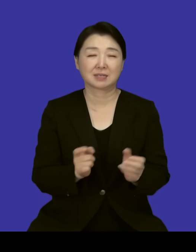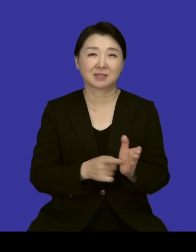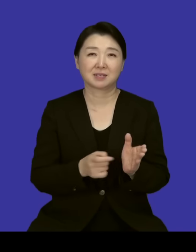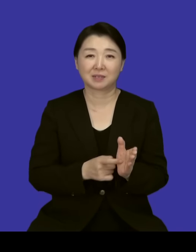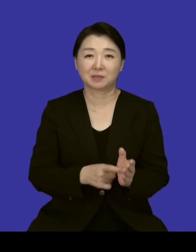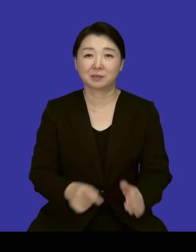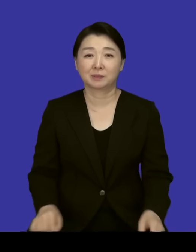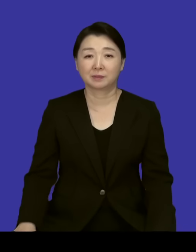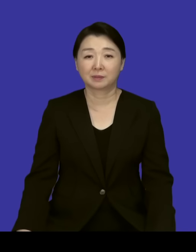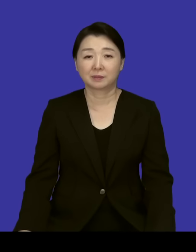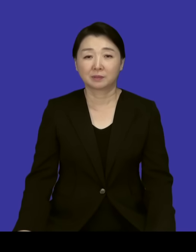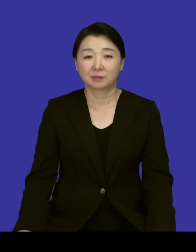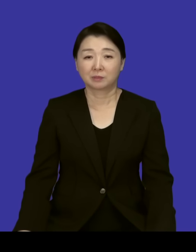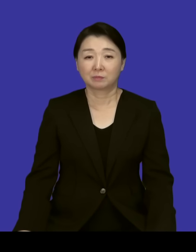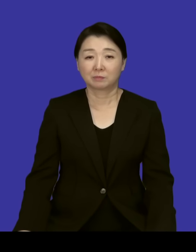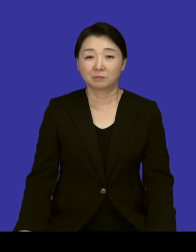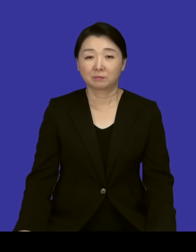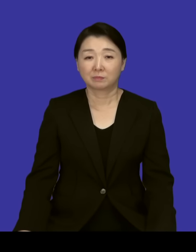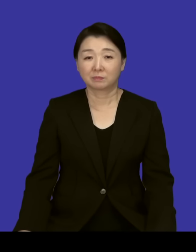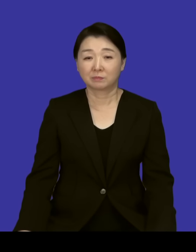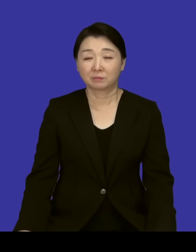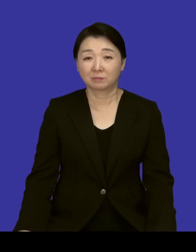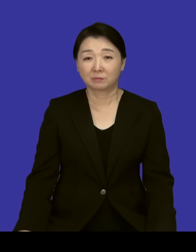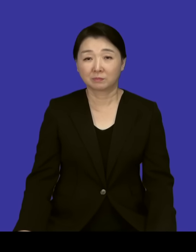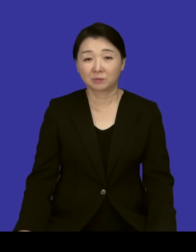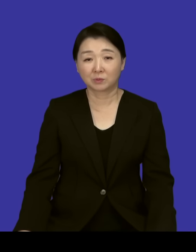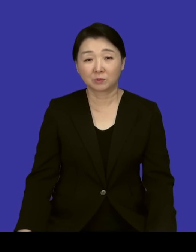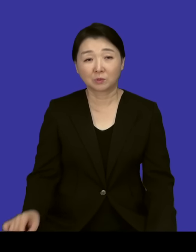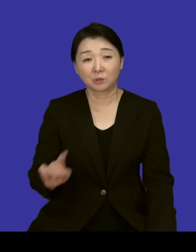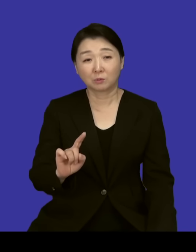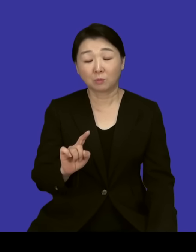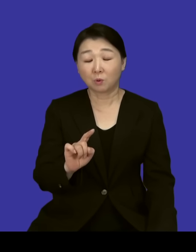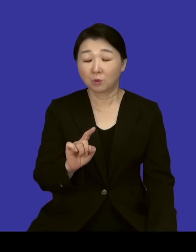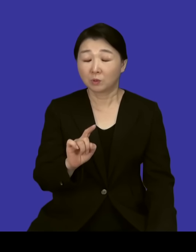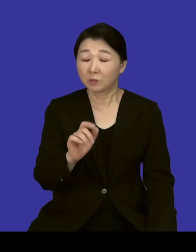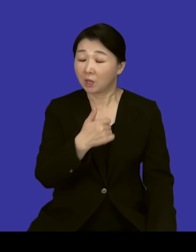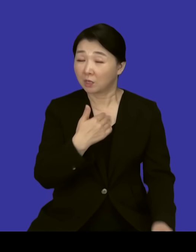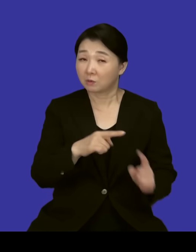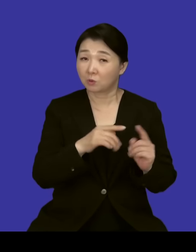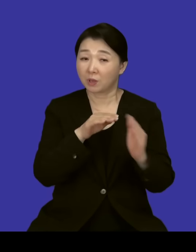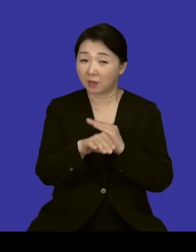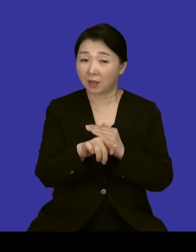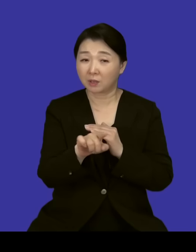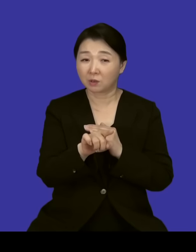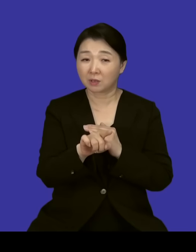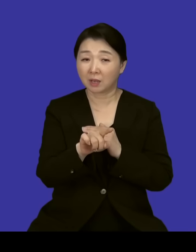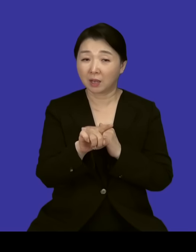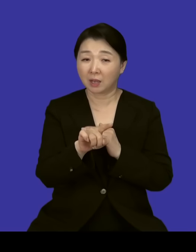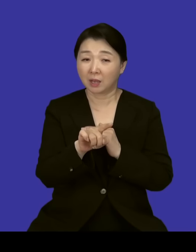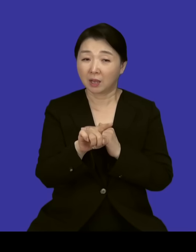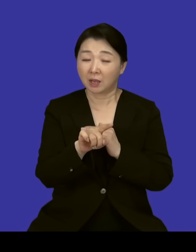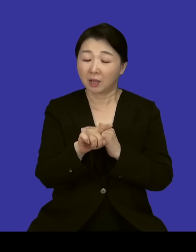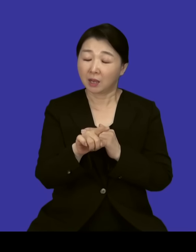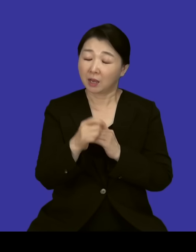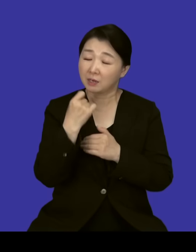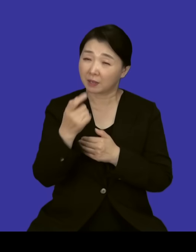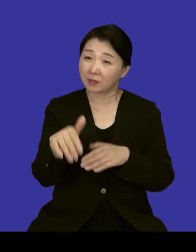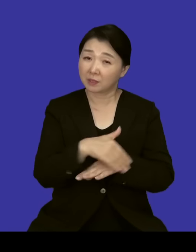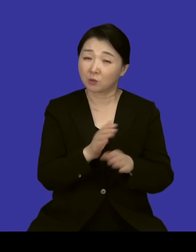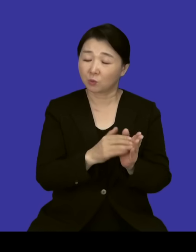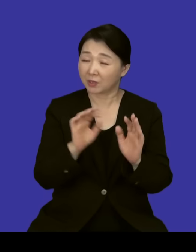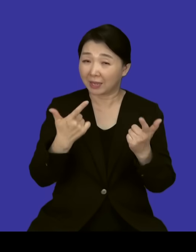급해요. 네. 뭐 하남에 있는 교회를 가더니 한 4주 다니더니 아, 세희가 여기 아닌 것 같아. 제가 저래놓고.